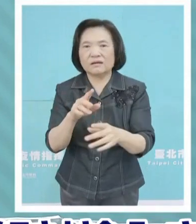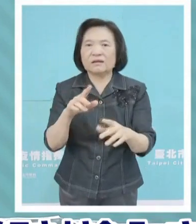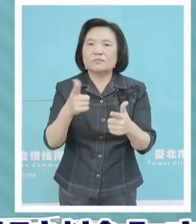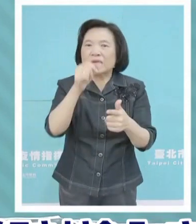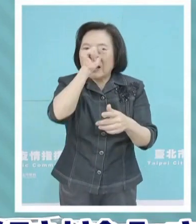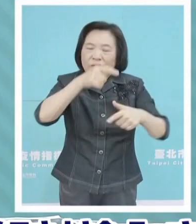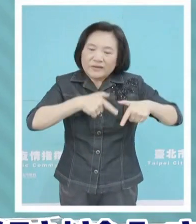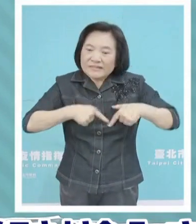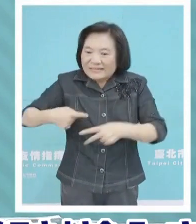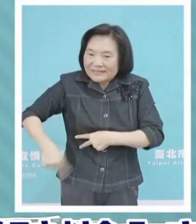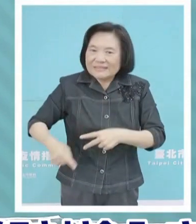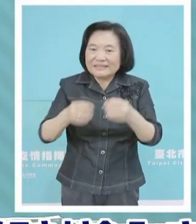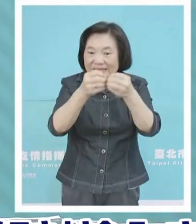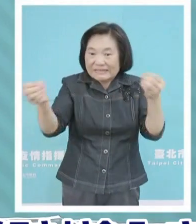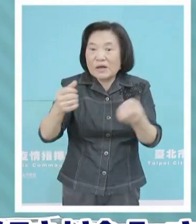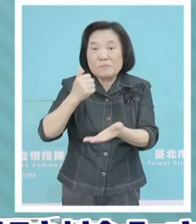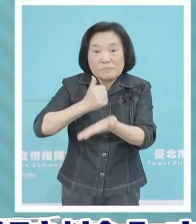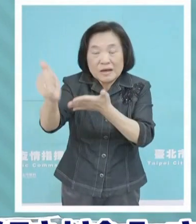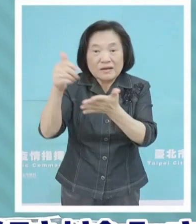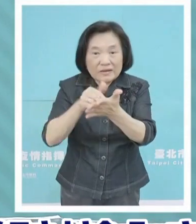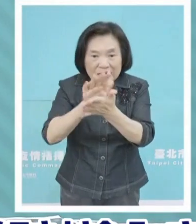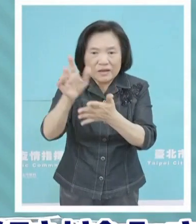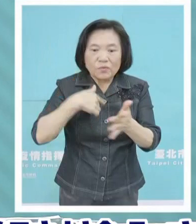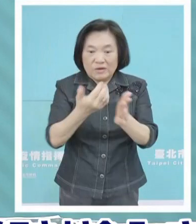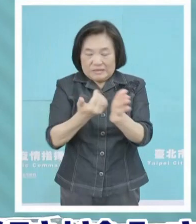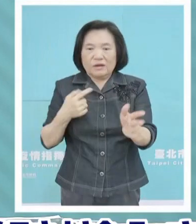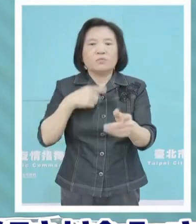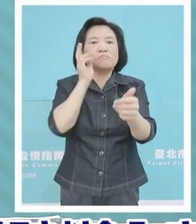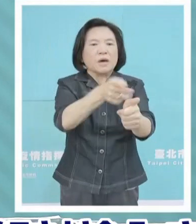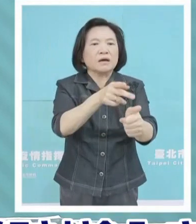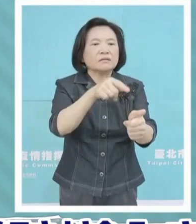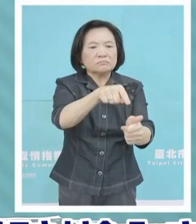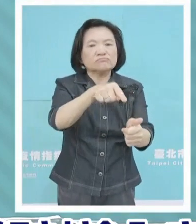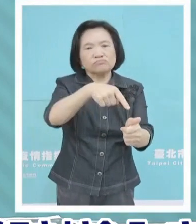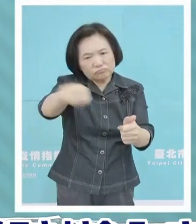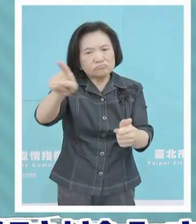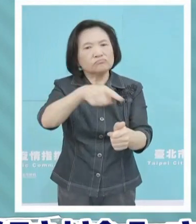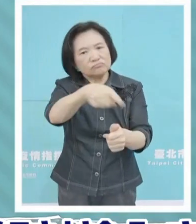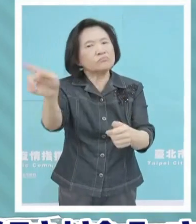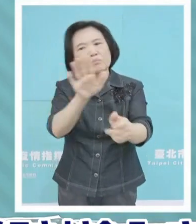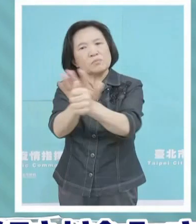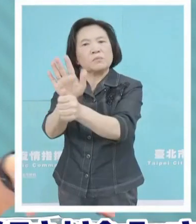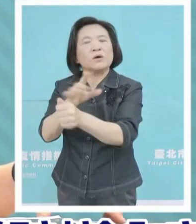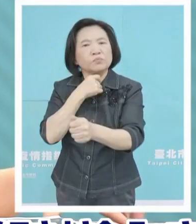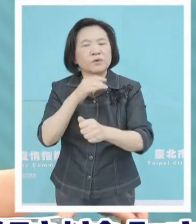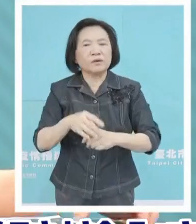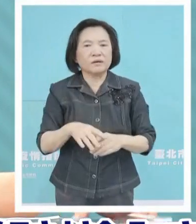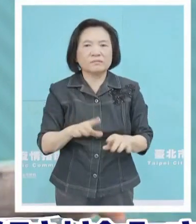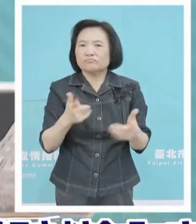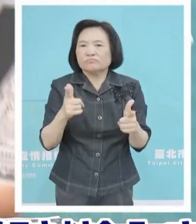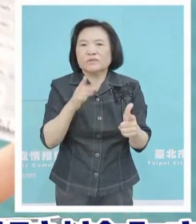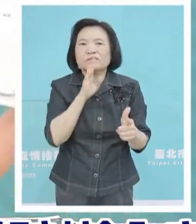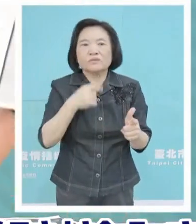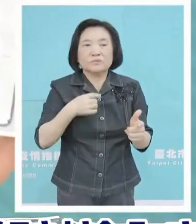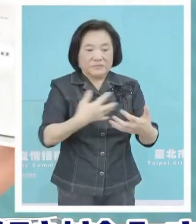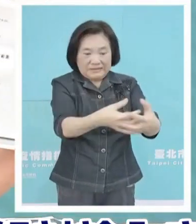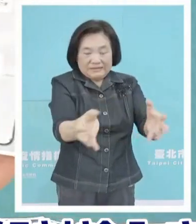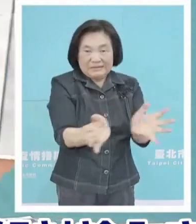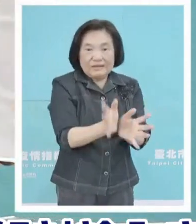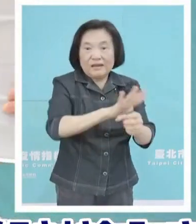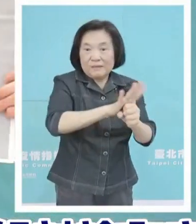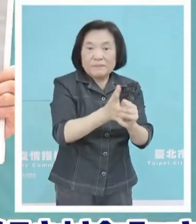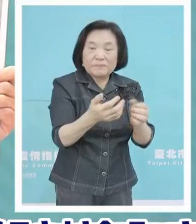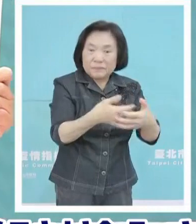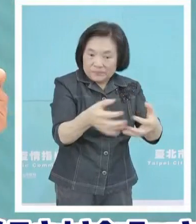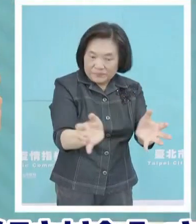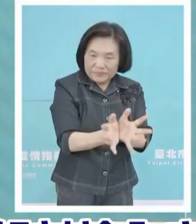去交代，或我交给局长，都是在我们的普及群组事情发生之后，我回过头